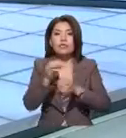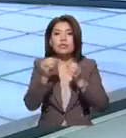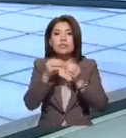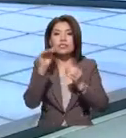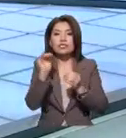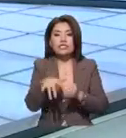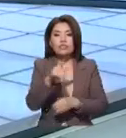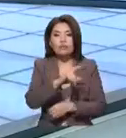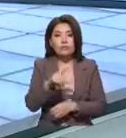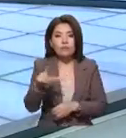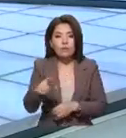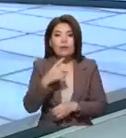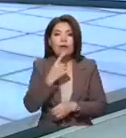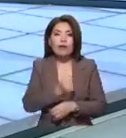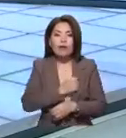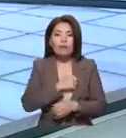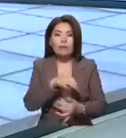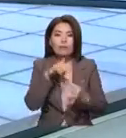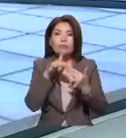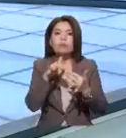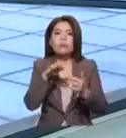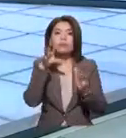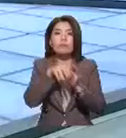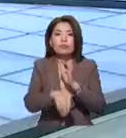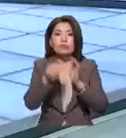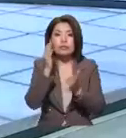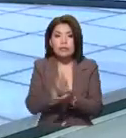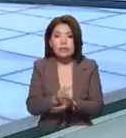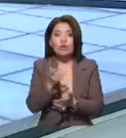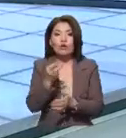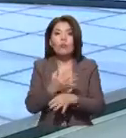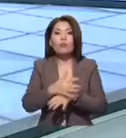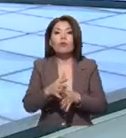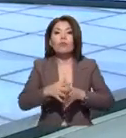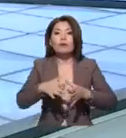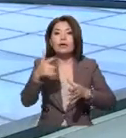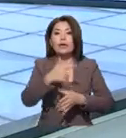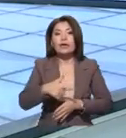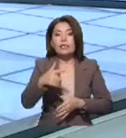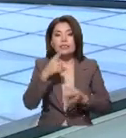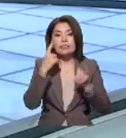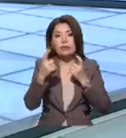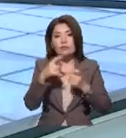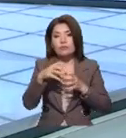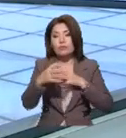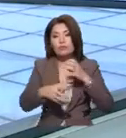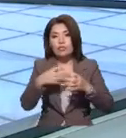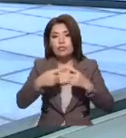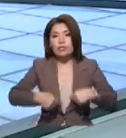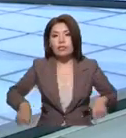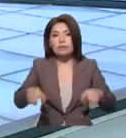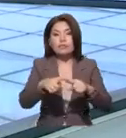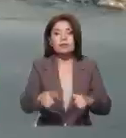10 тысяч человек. Боевики «Хамас» среди них может и есть, но преобладающее большинство из них – гражданские, сообщают международные